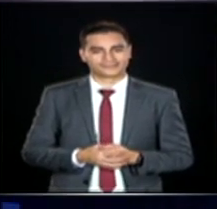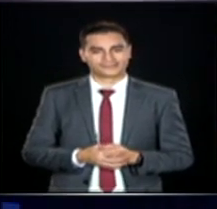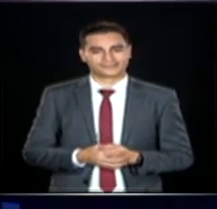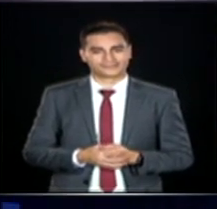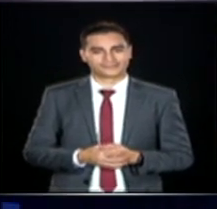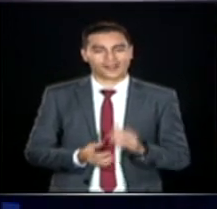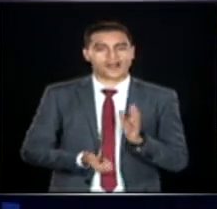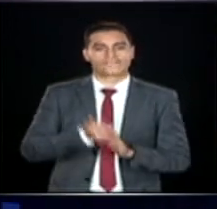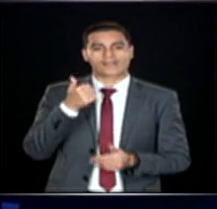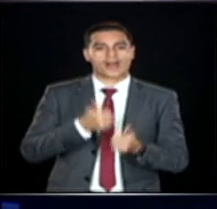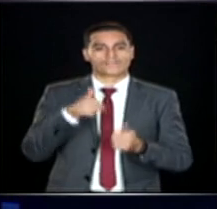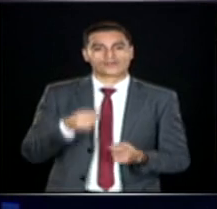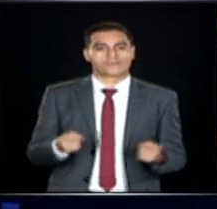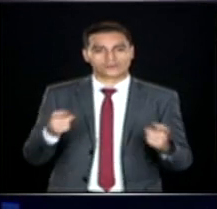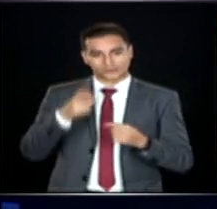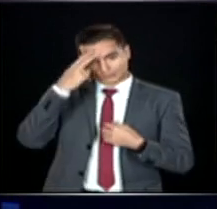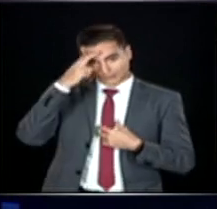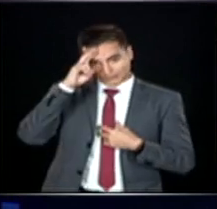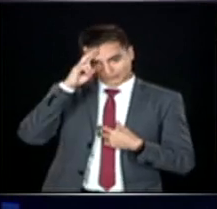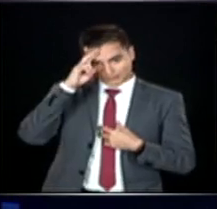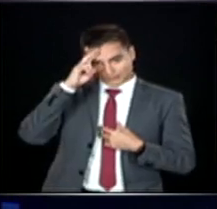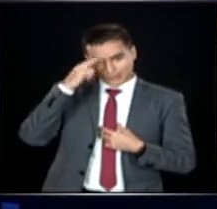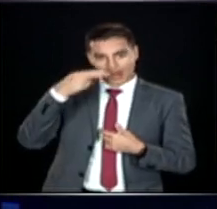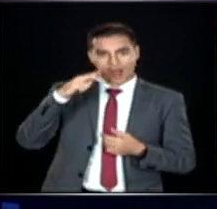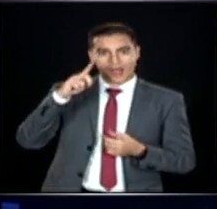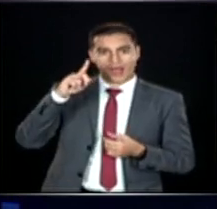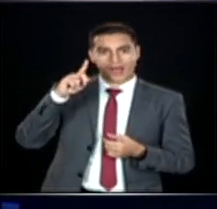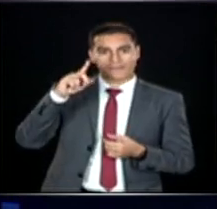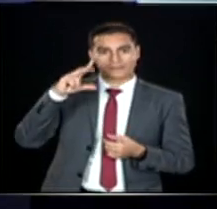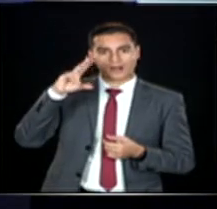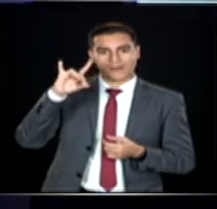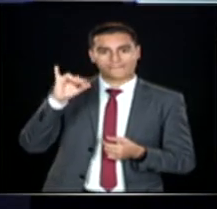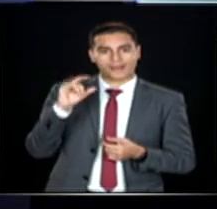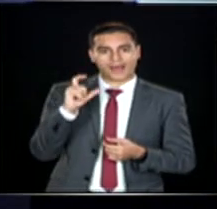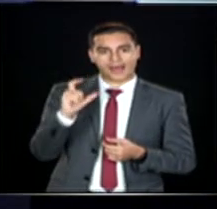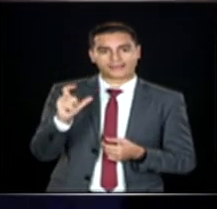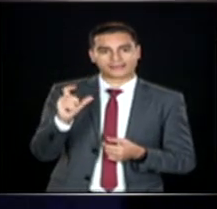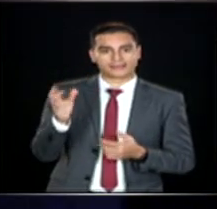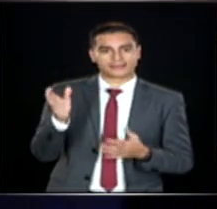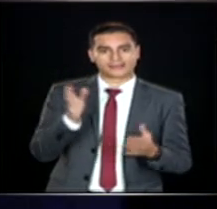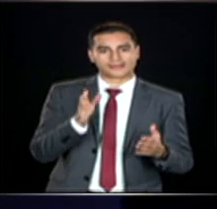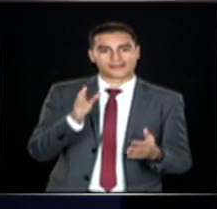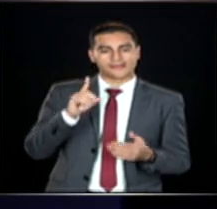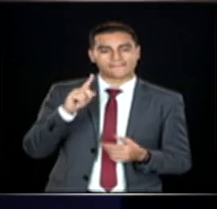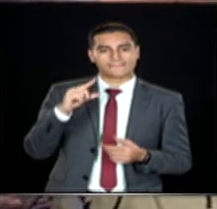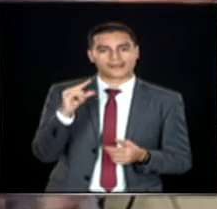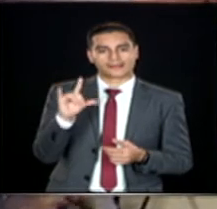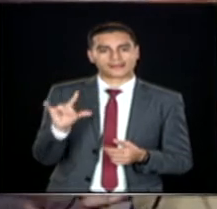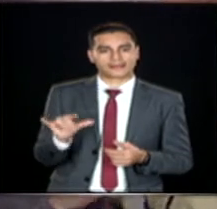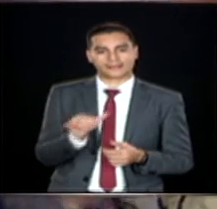افضل لاعب في ماتش النهارده عبد الرحمن محمود البدري